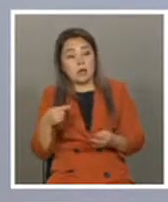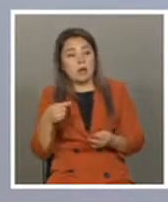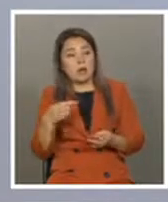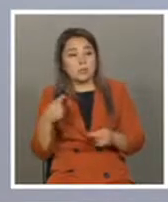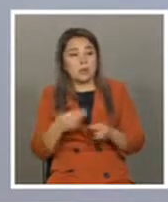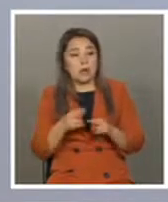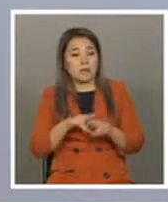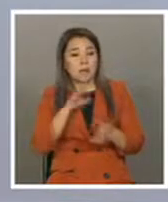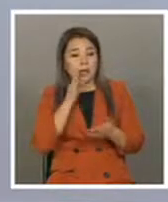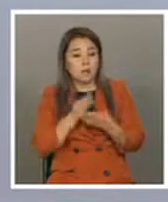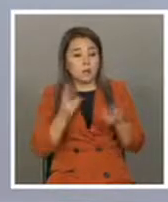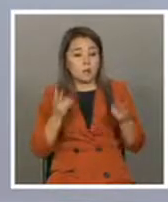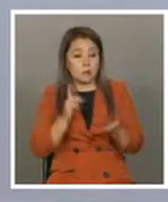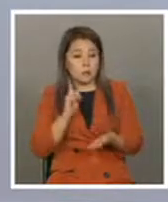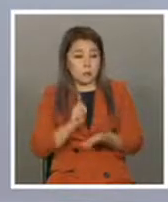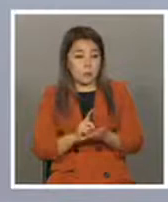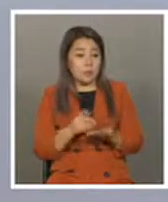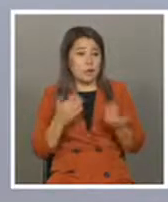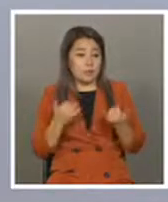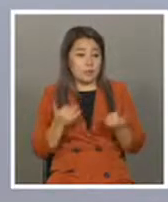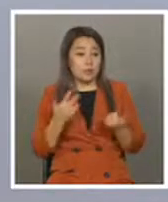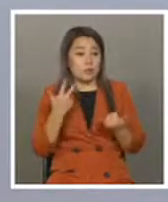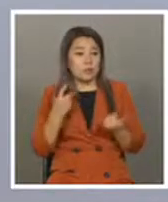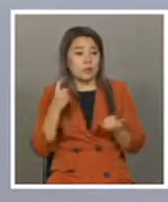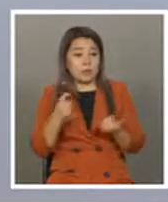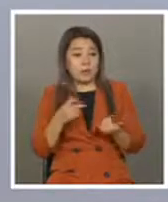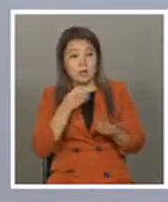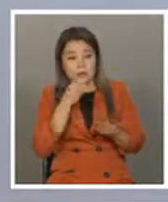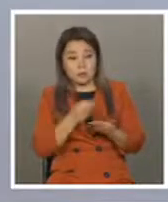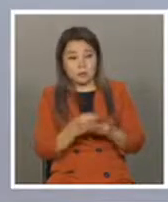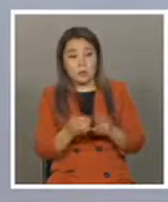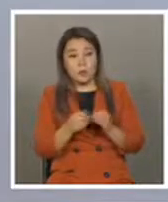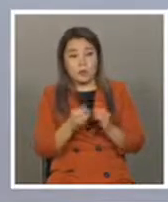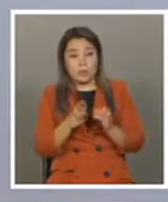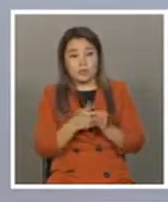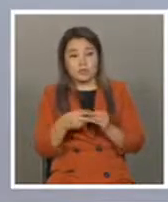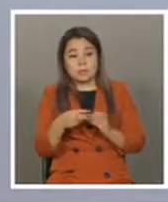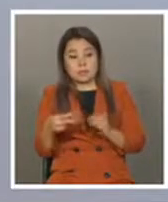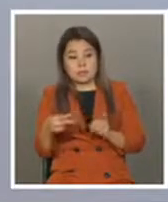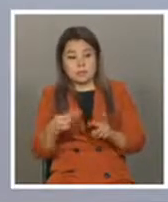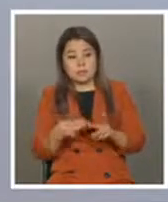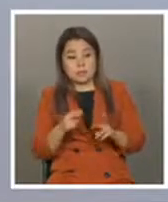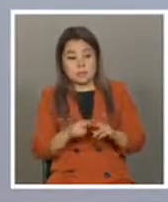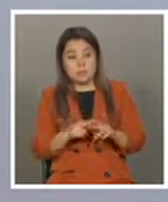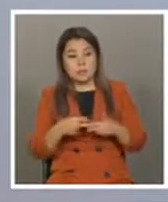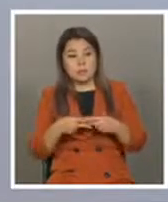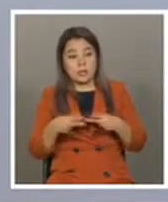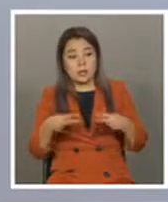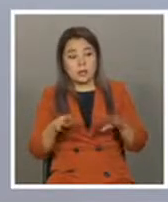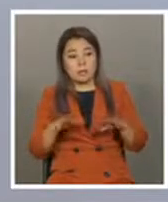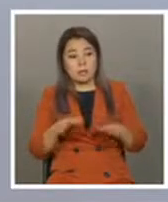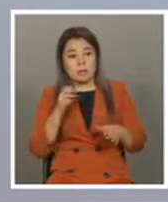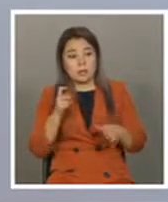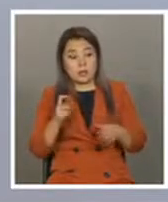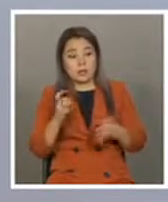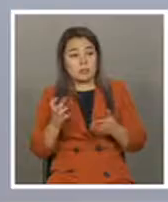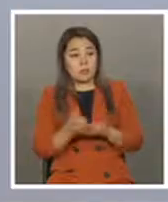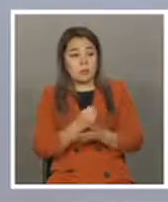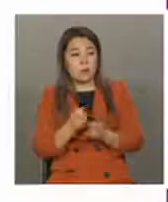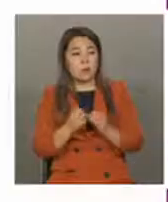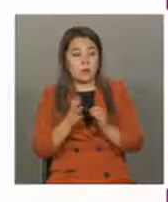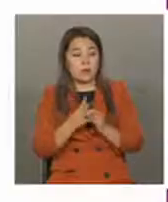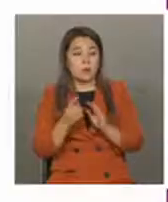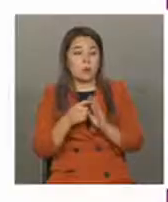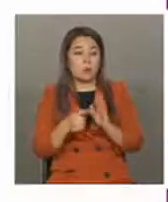мәнін азайтамыз. Сонда 3x-тің мәні 15-ке тең болады. Ал бұл теңдеуден x-ті табу үшін біз 15-ті 3-ке